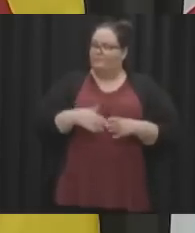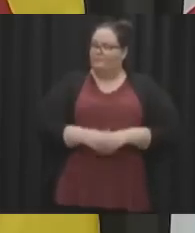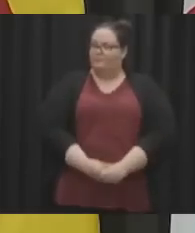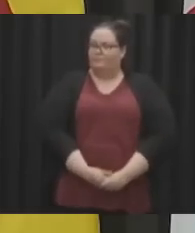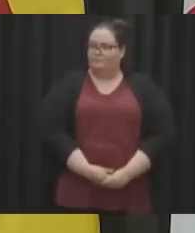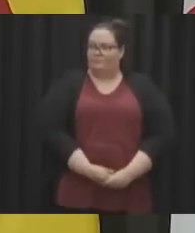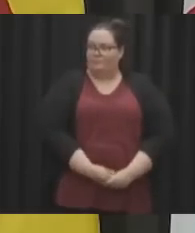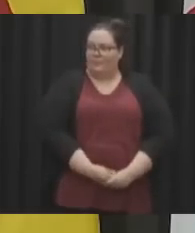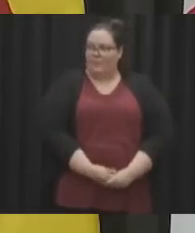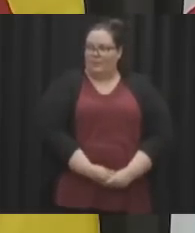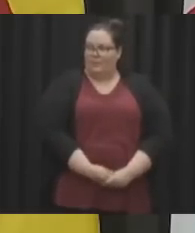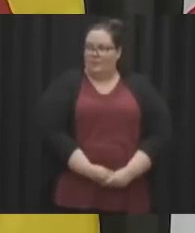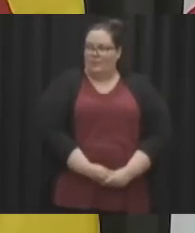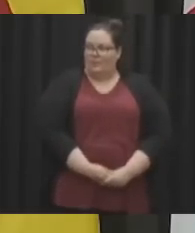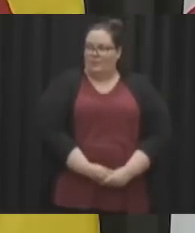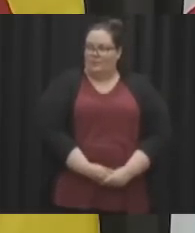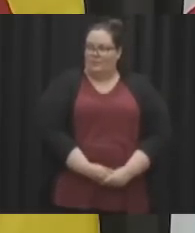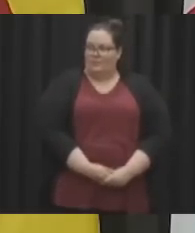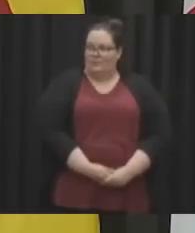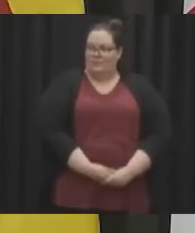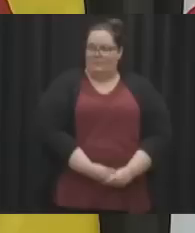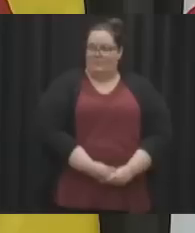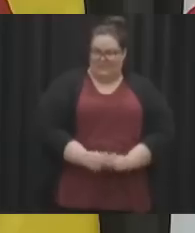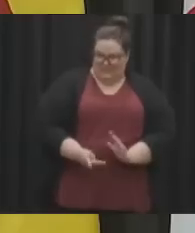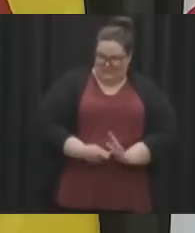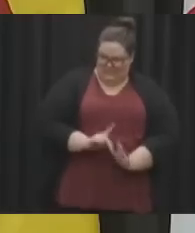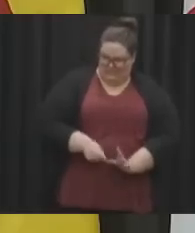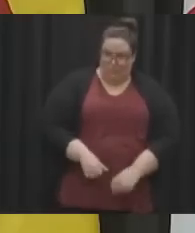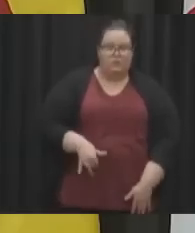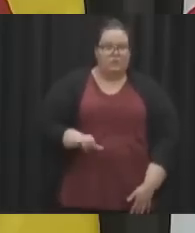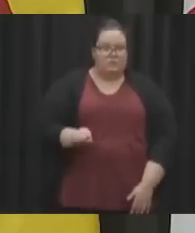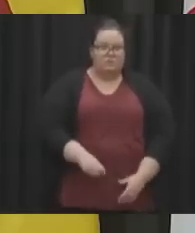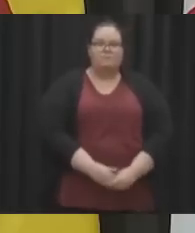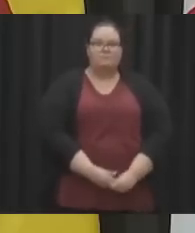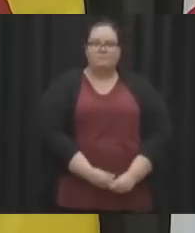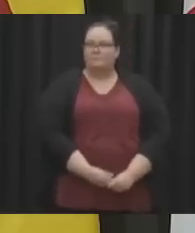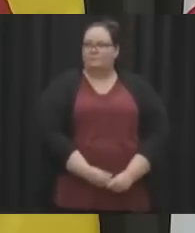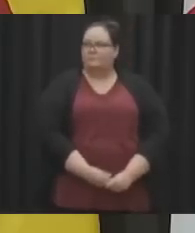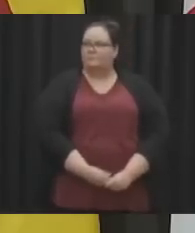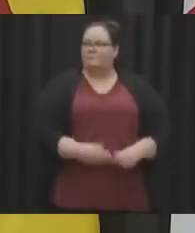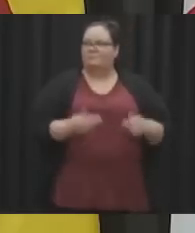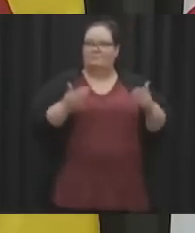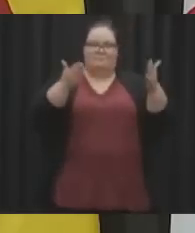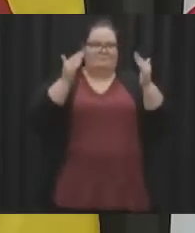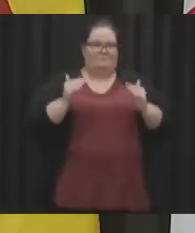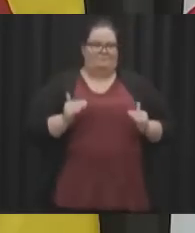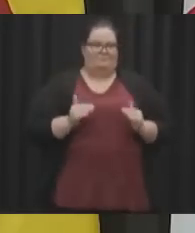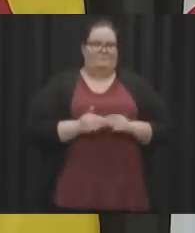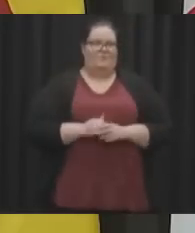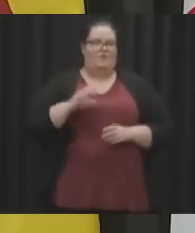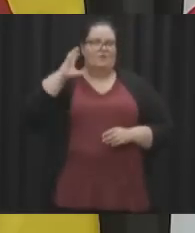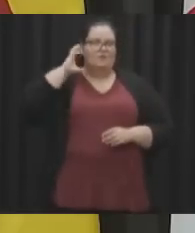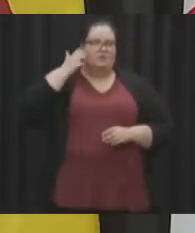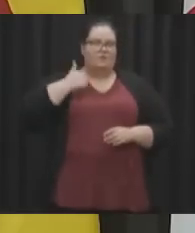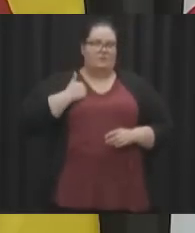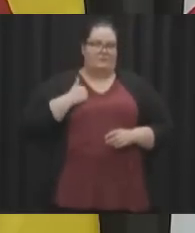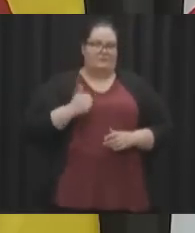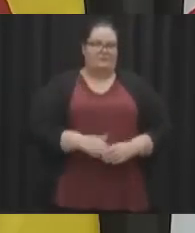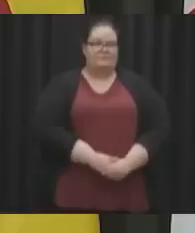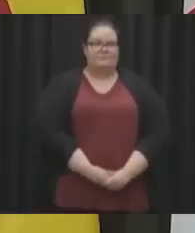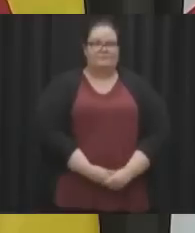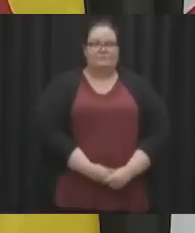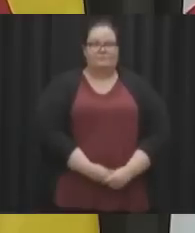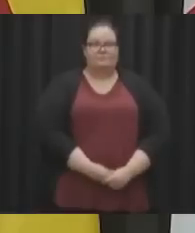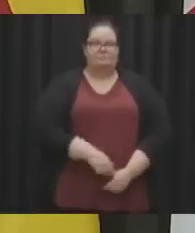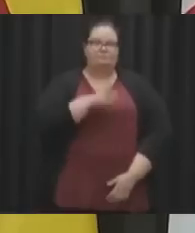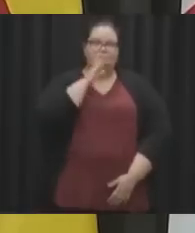Sugar Loaf, mais quelle est la situation pour l'académie? Est-ce que cette école demeure ouverte ou fermée? Et s'il vous plaît, nous dire combien de temps